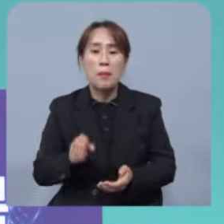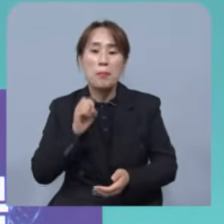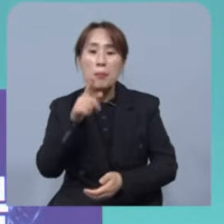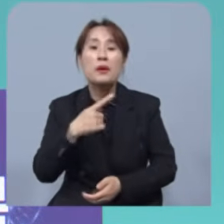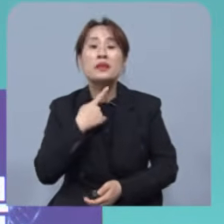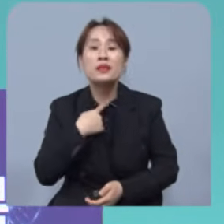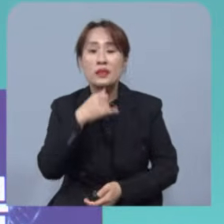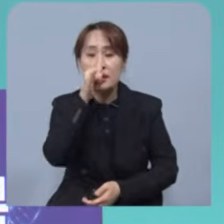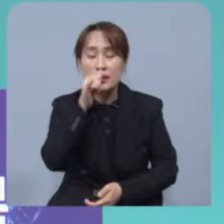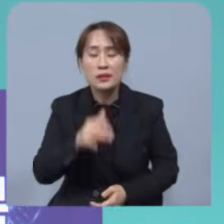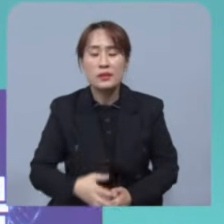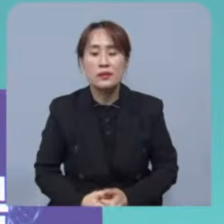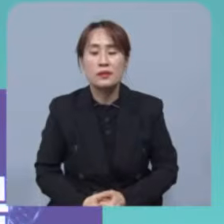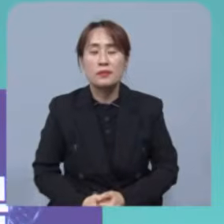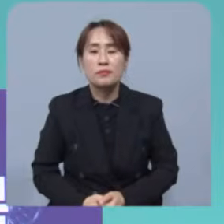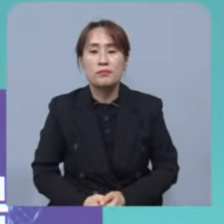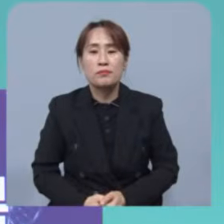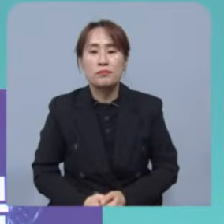것 같은데